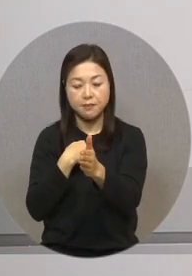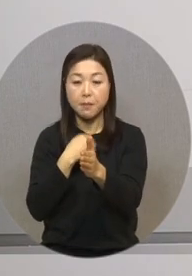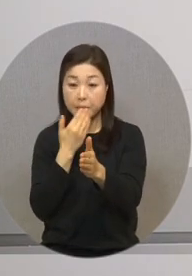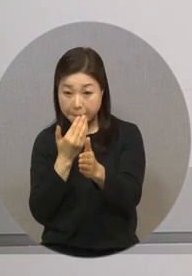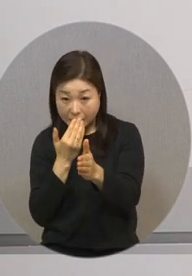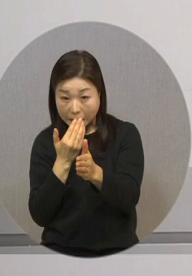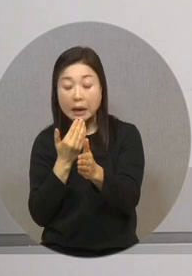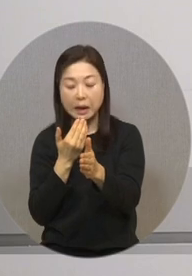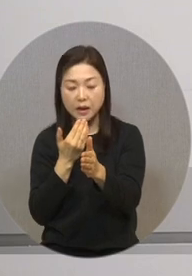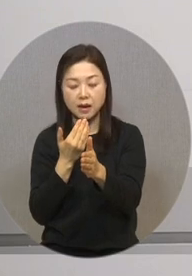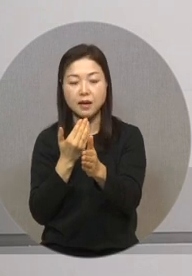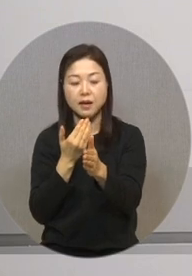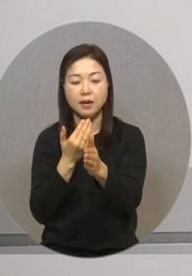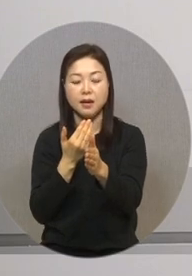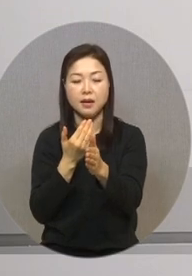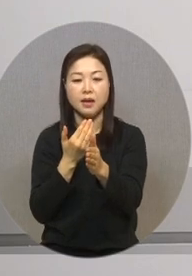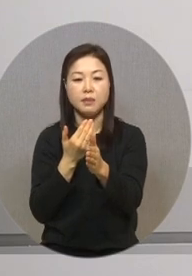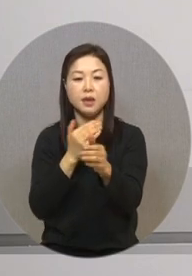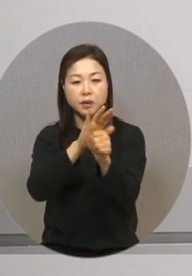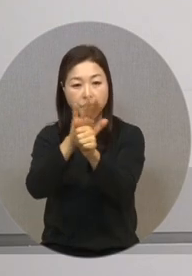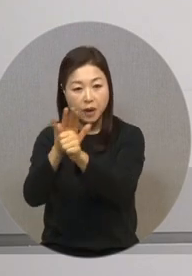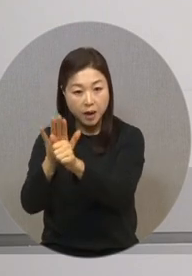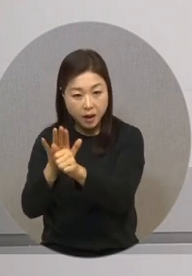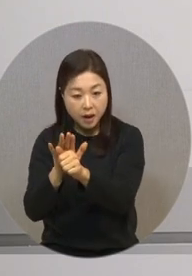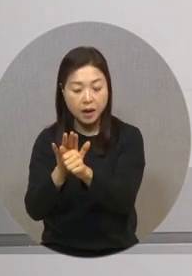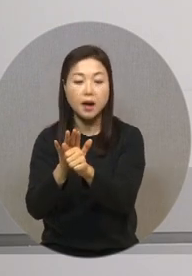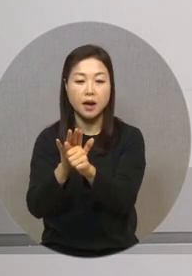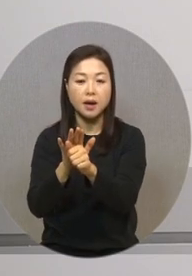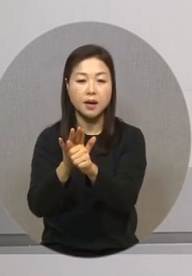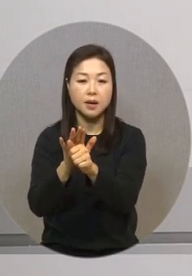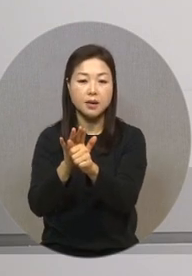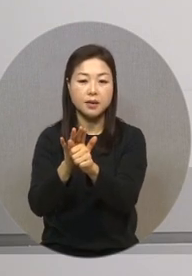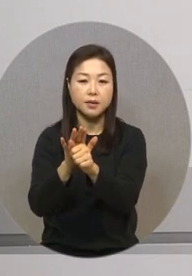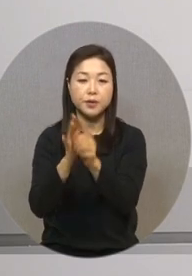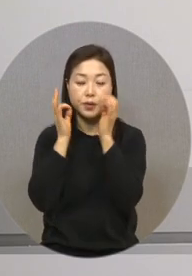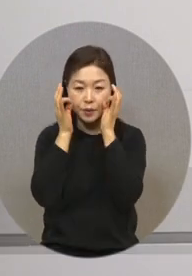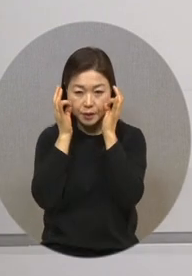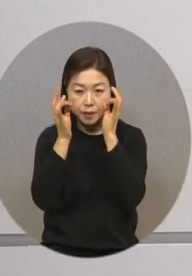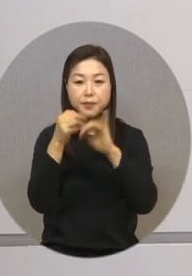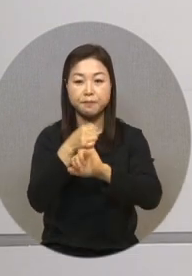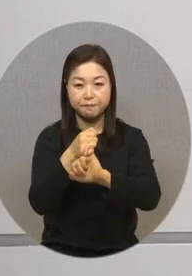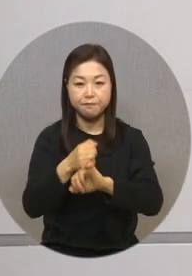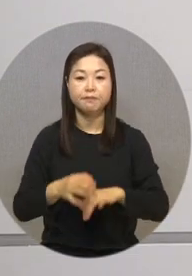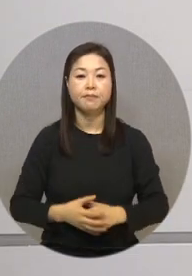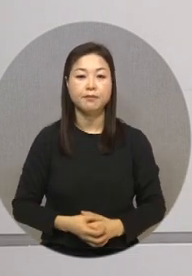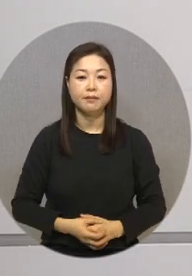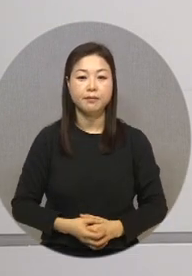지속적으로 도움을 드릴 수 있도록 노력하겠습니다.